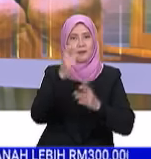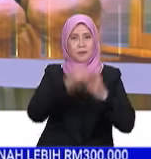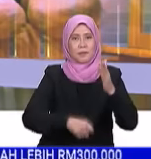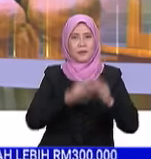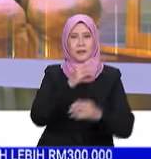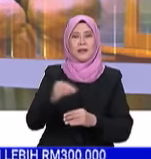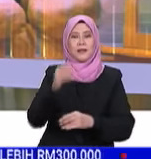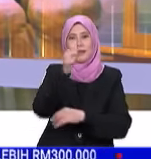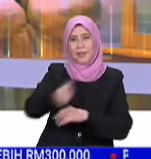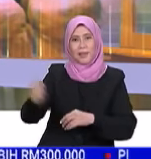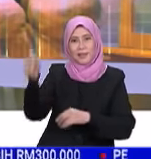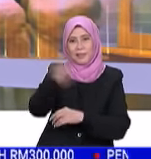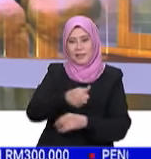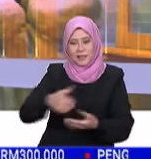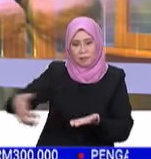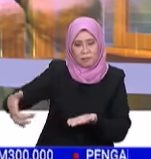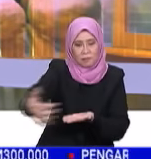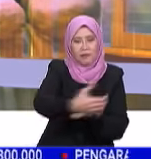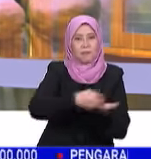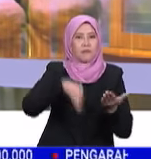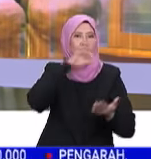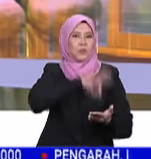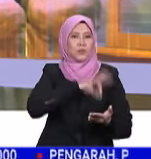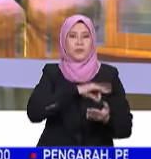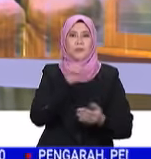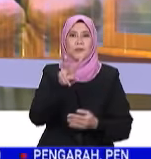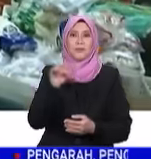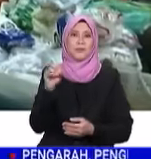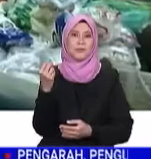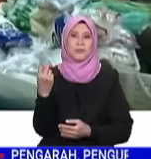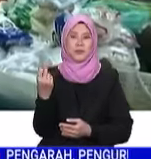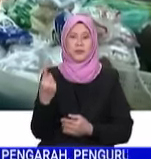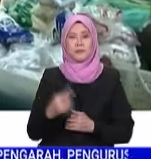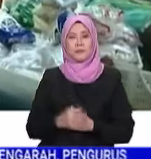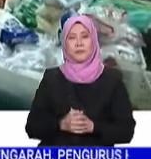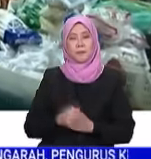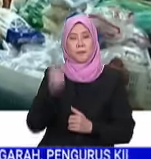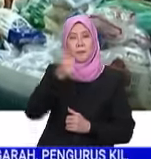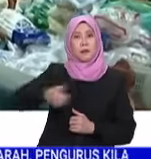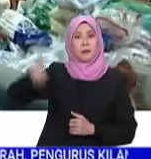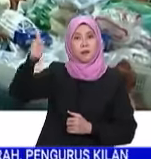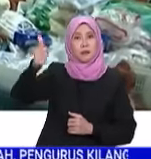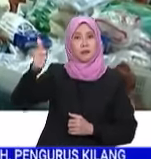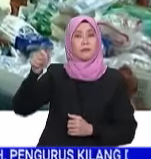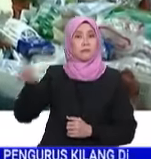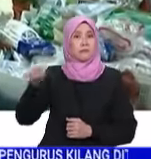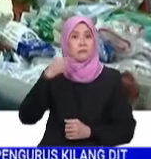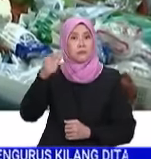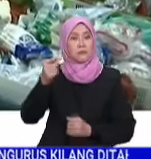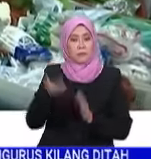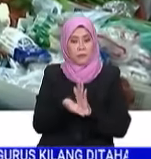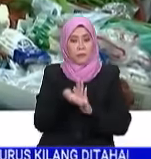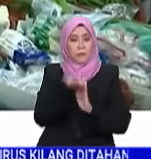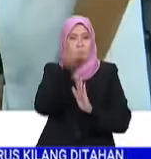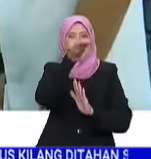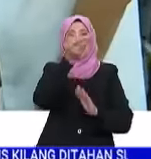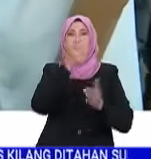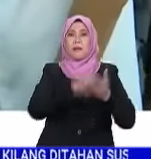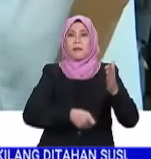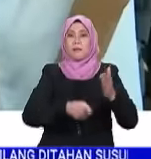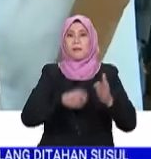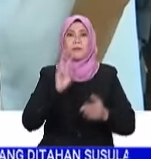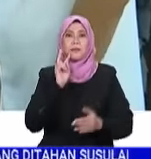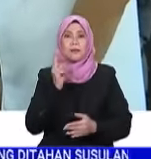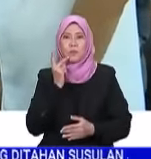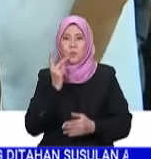antiencatutan akhap 2011 pengarahnya Mohamad Rizwan Abu gfar berkata kenaikan harga sayur berlaku